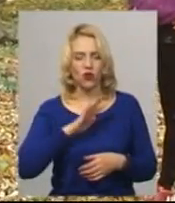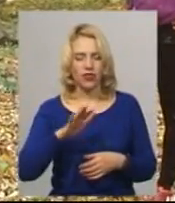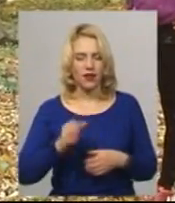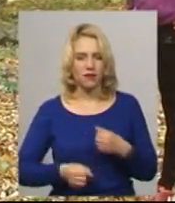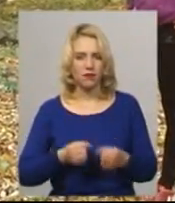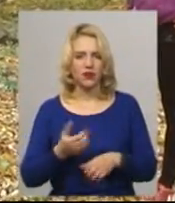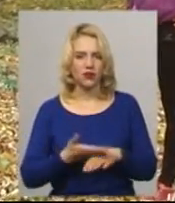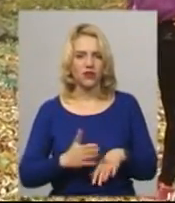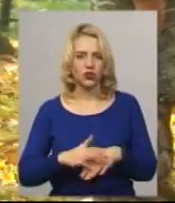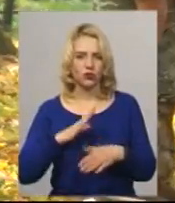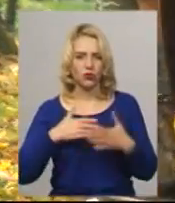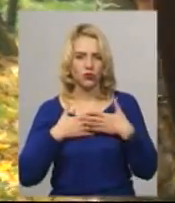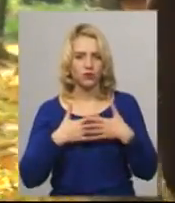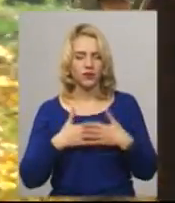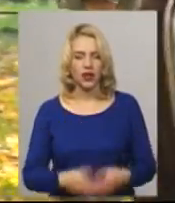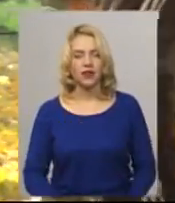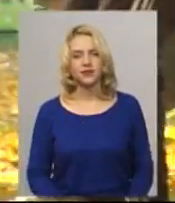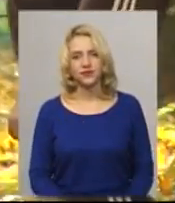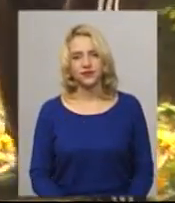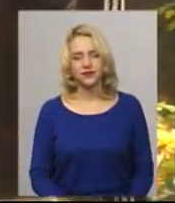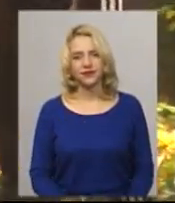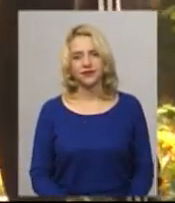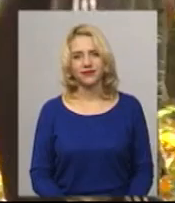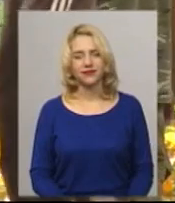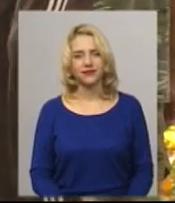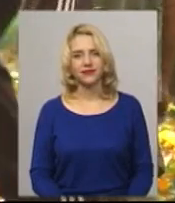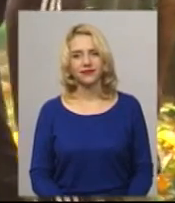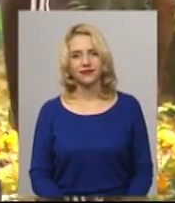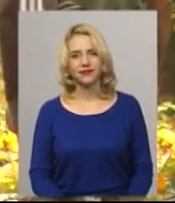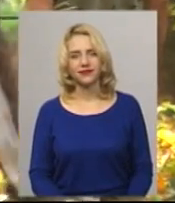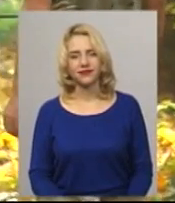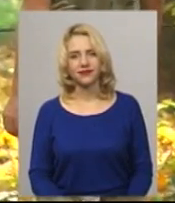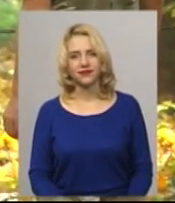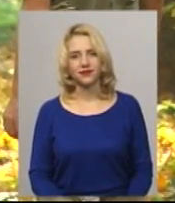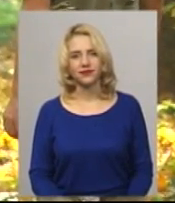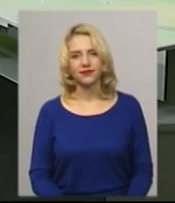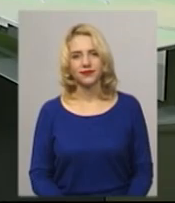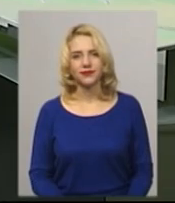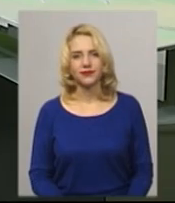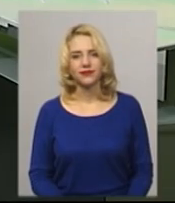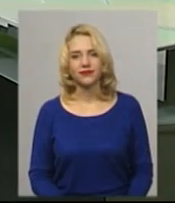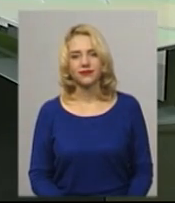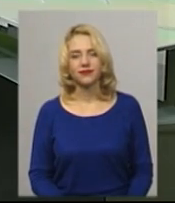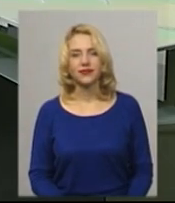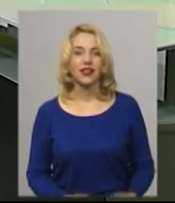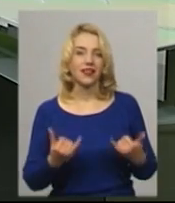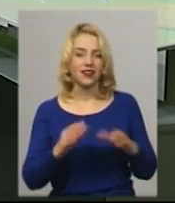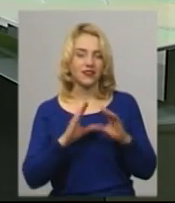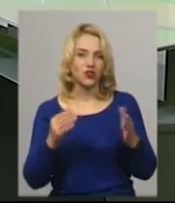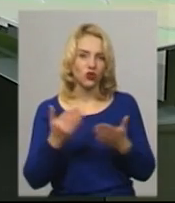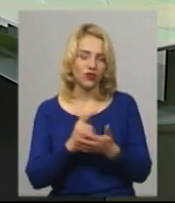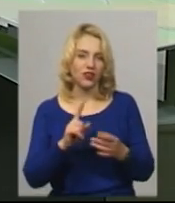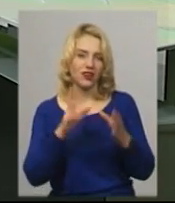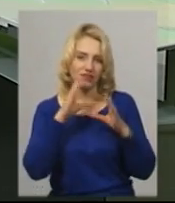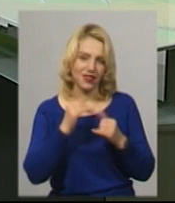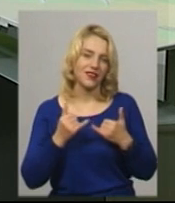трошки тяжко було. Андрій Гуменний, Олександр Горшевський. Новини на Суспільному. Хмельницький. Наразі це всі новини, які